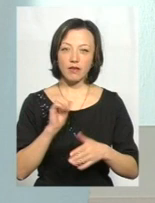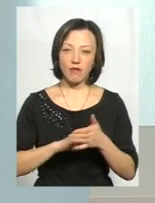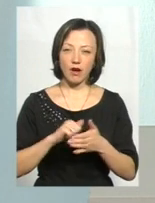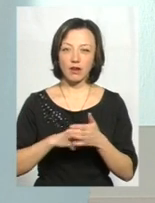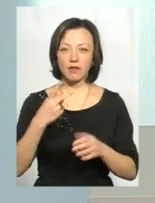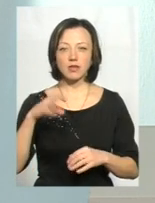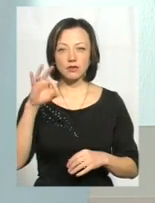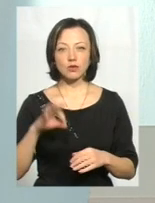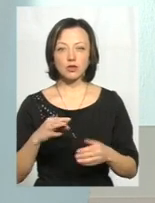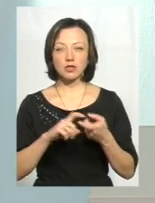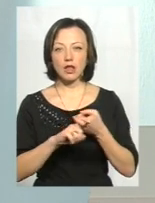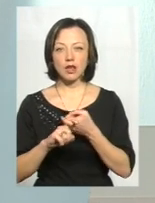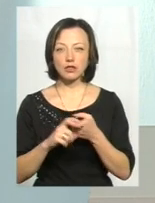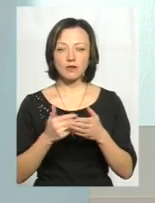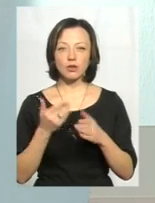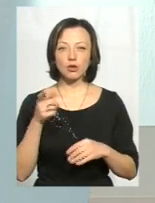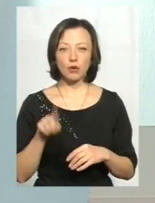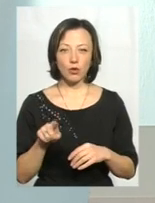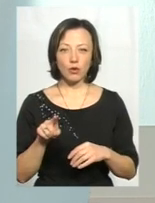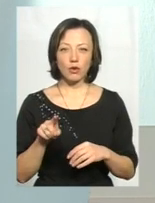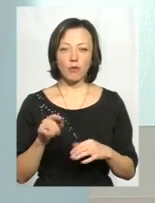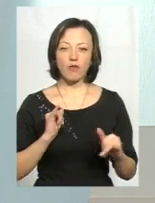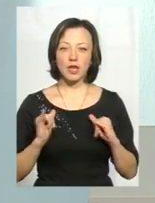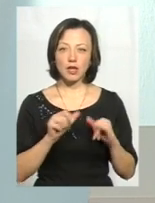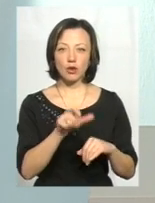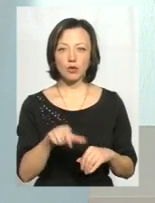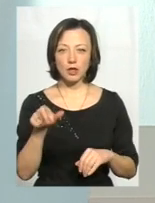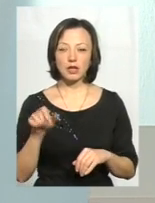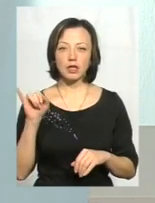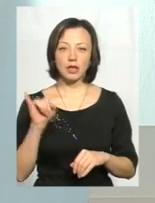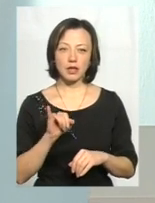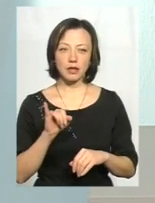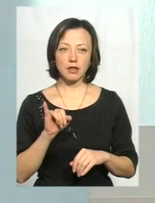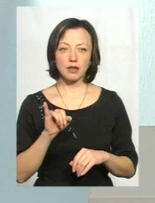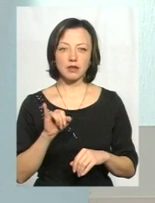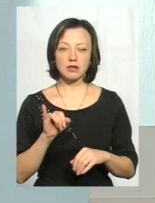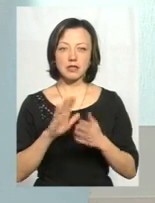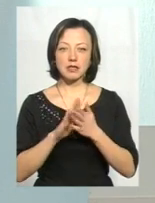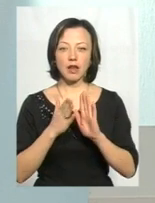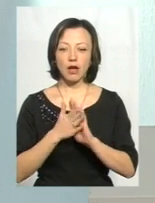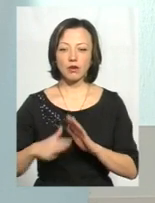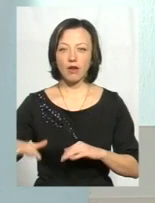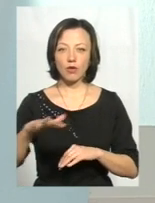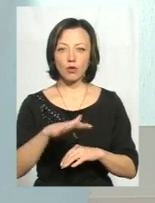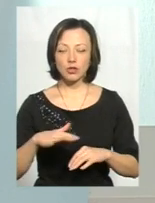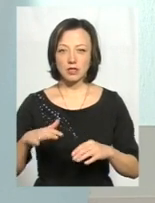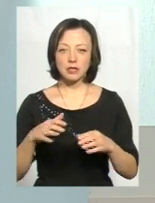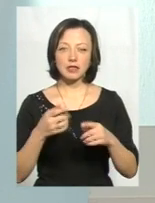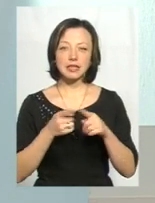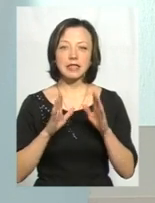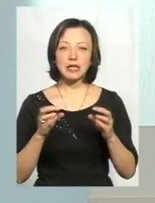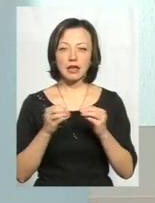на 20% залежить від того, від поведінки людини і від стану навколишнього середовища. І лише